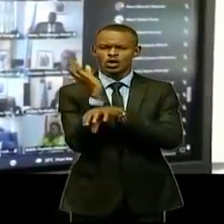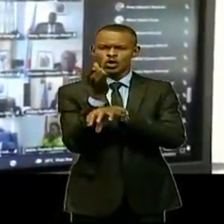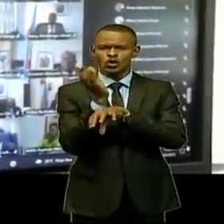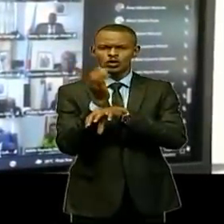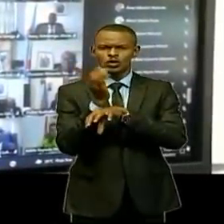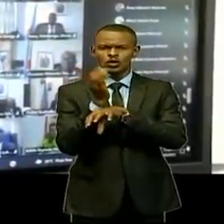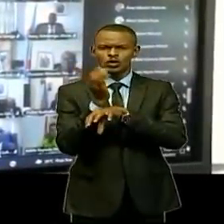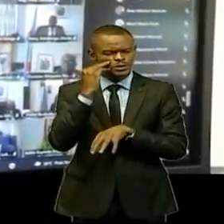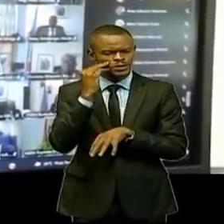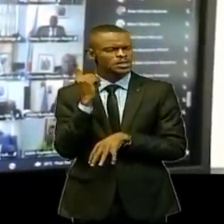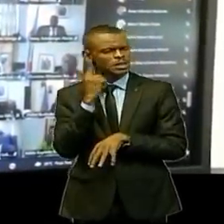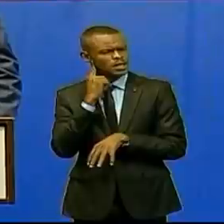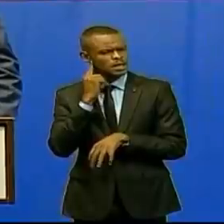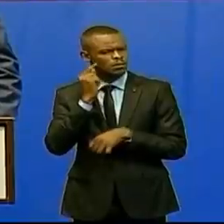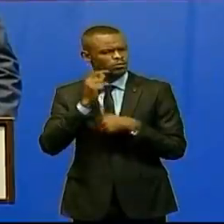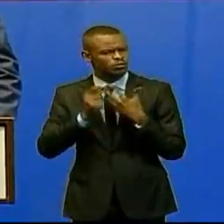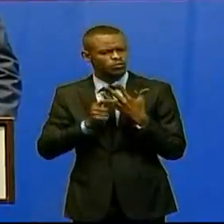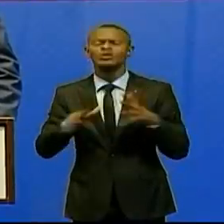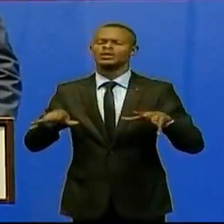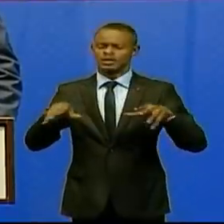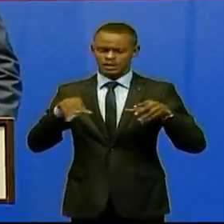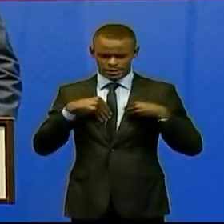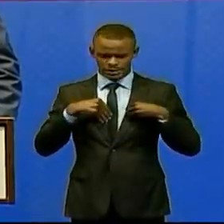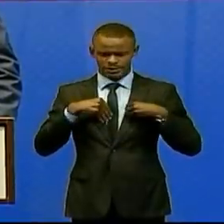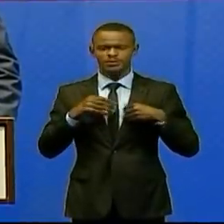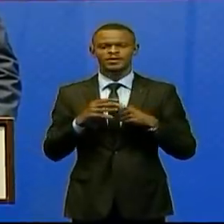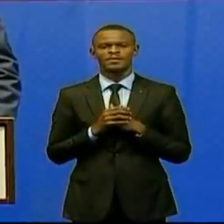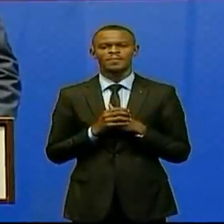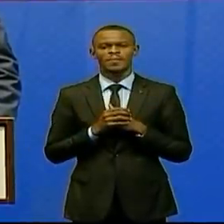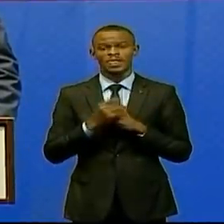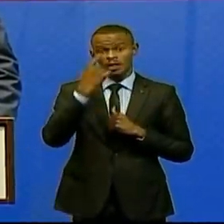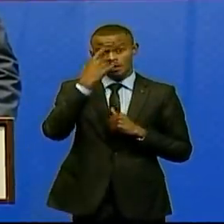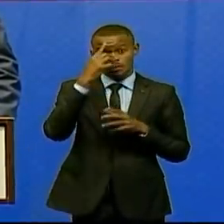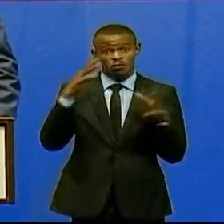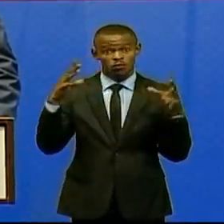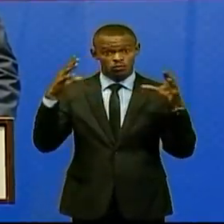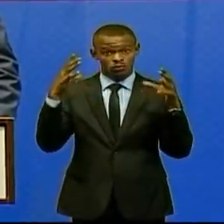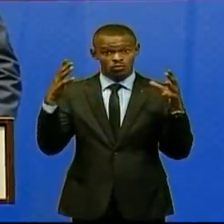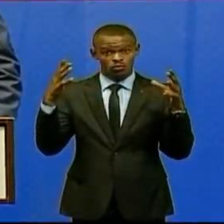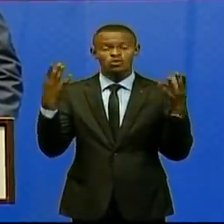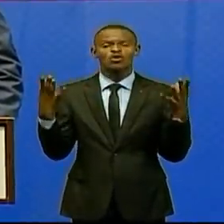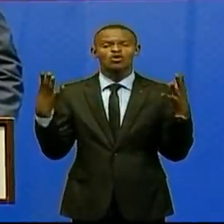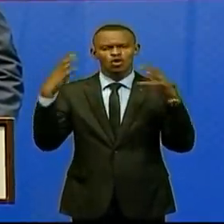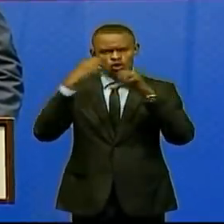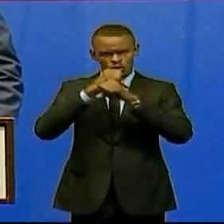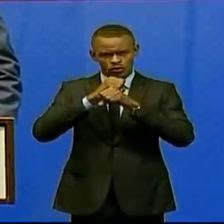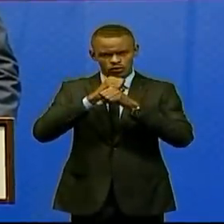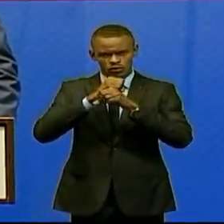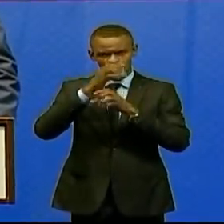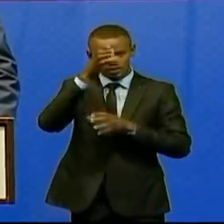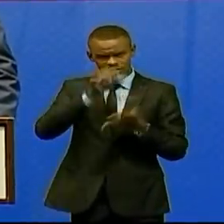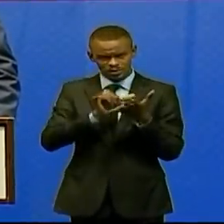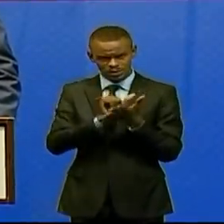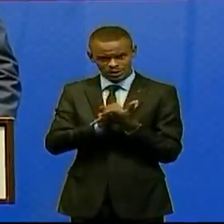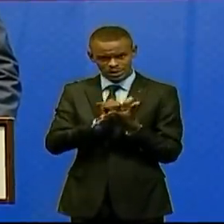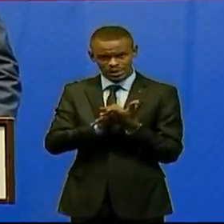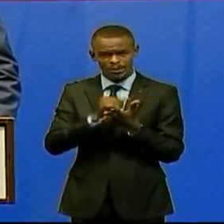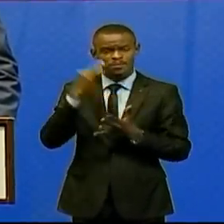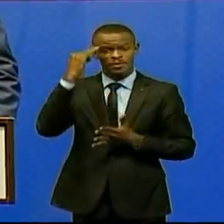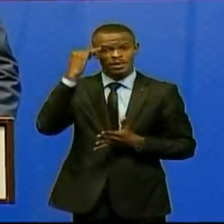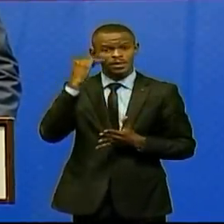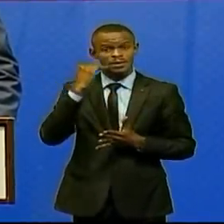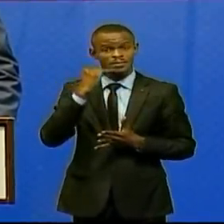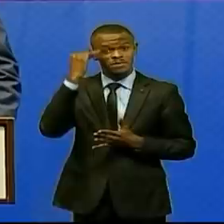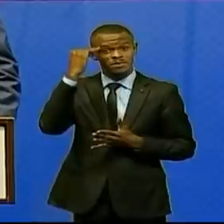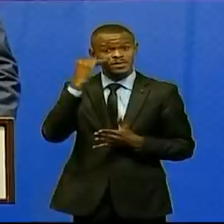préconisées. Pour conclure ce chapitre, le ministre de la Solidarité nationale et des Affaires humanitaires a